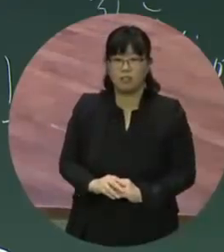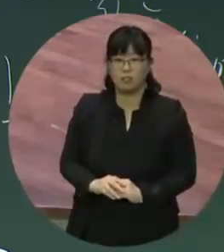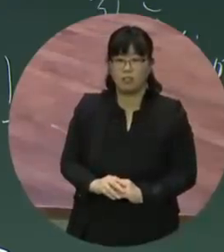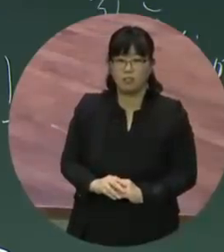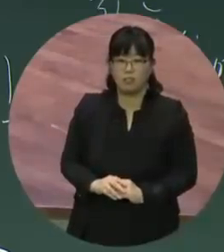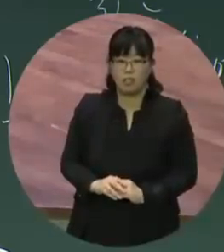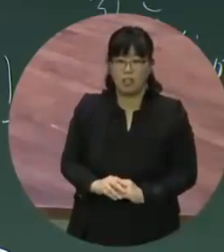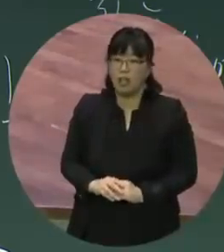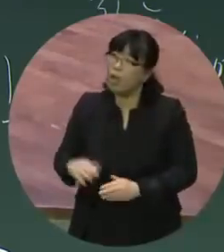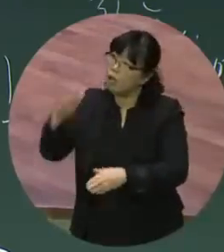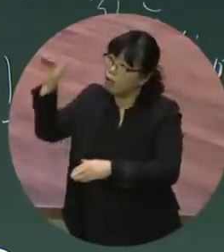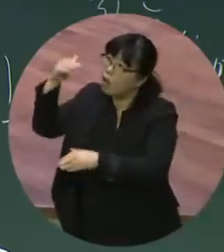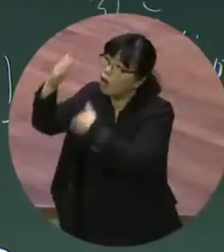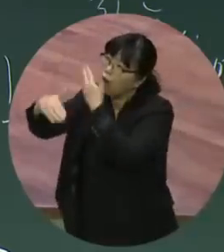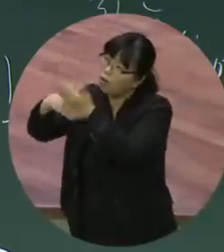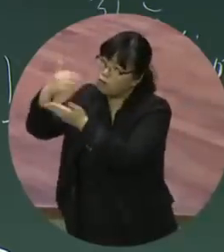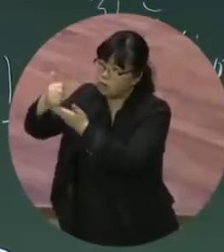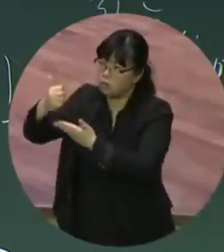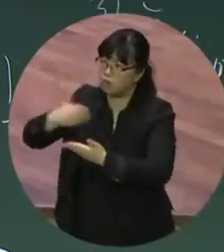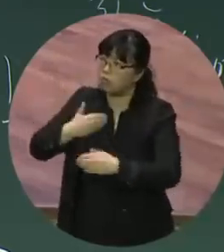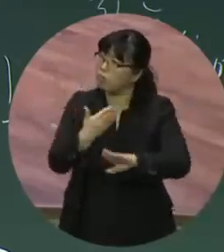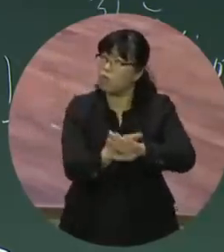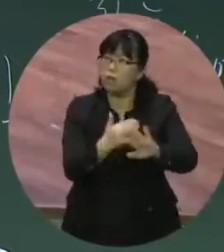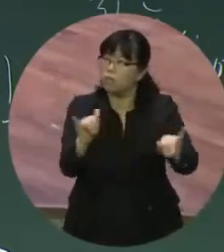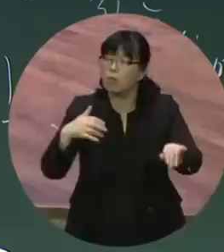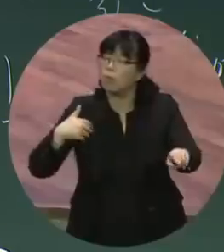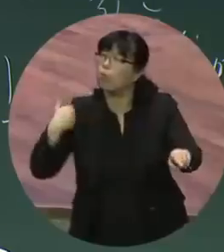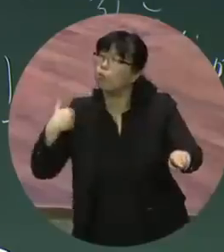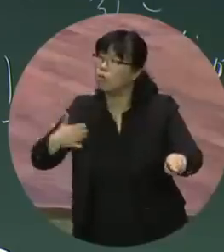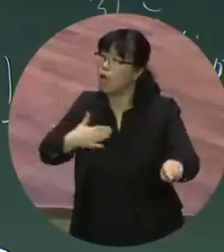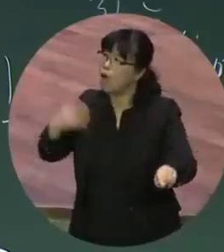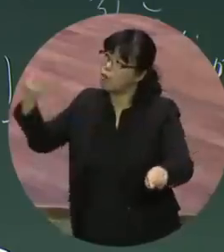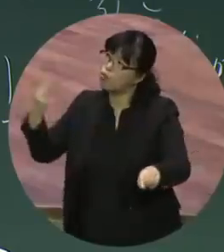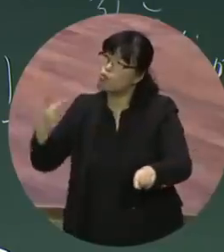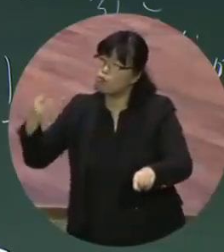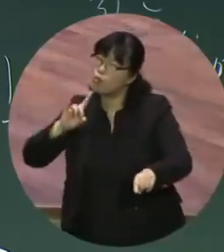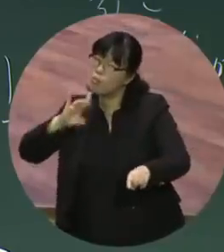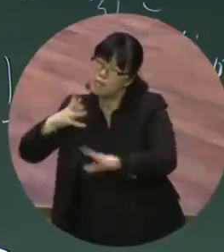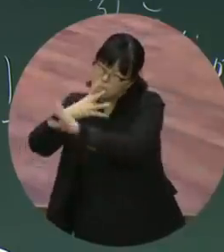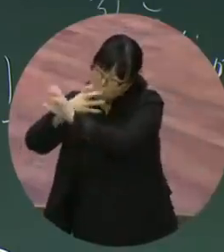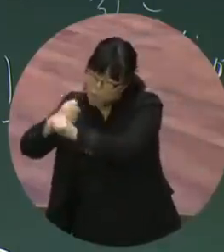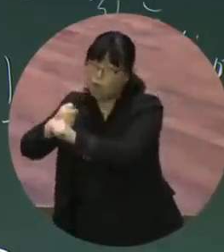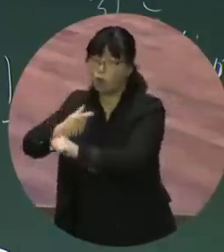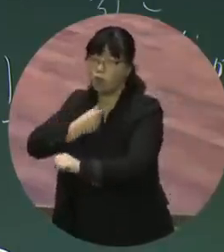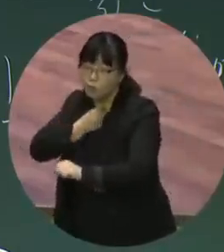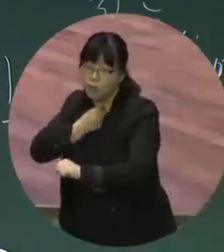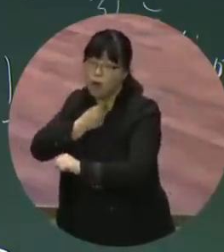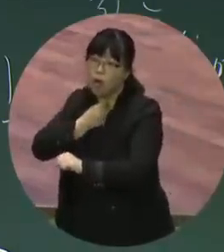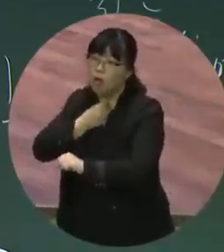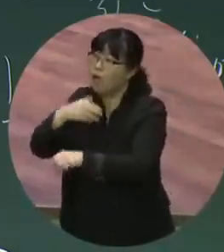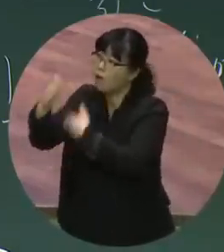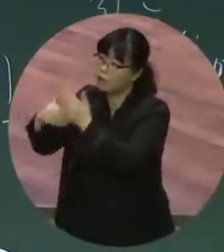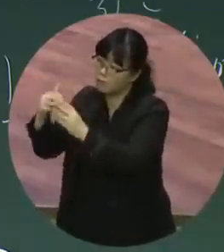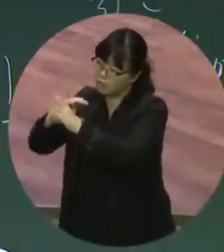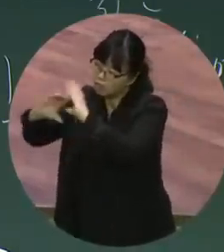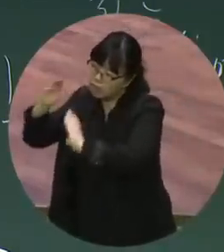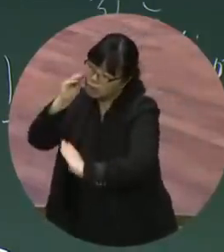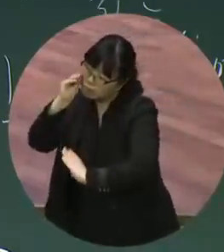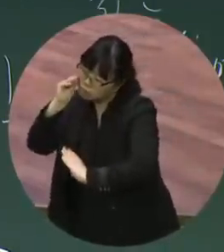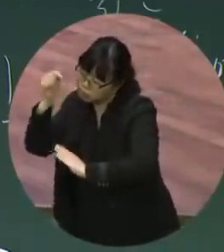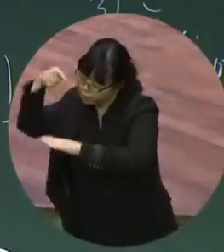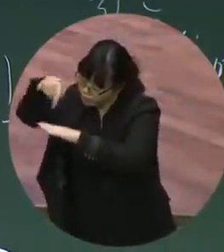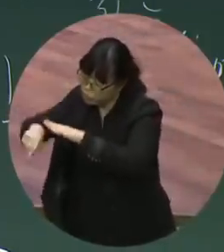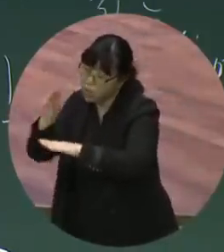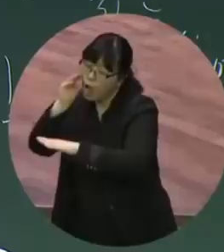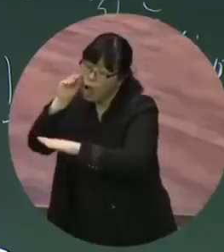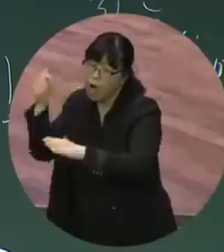하나님과의 계시 언약의 계시 말씀 붙잡고 하나님과 이명계약 가지고 하나님과 나만이 아는 깊은 소통에 들어가게 하여